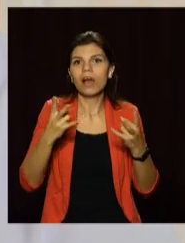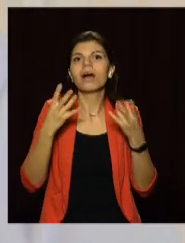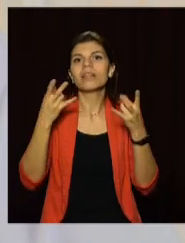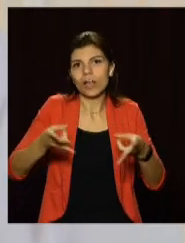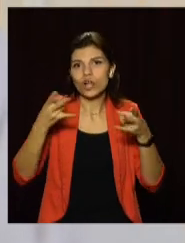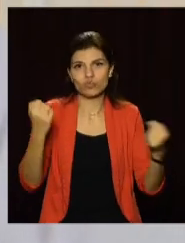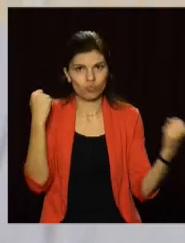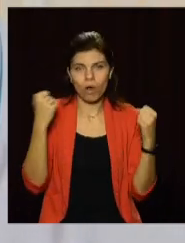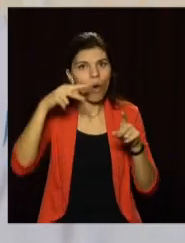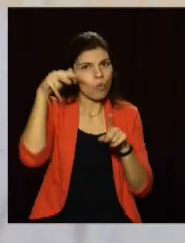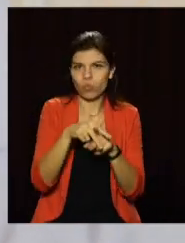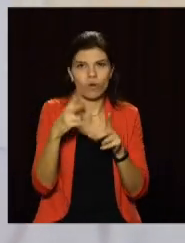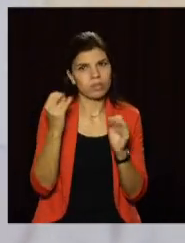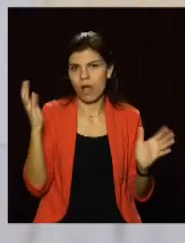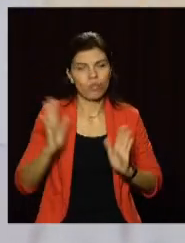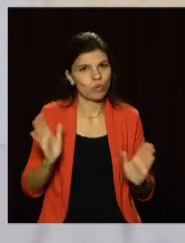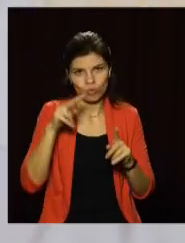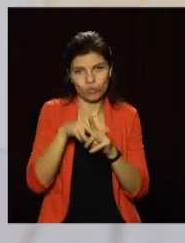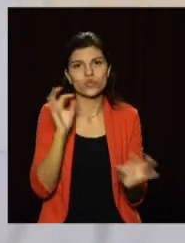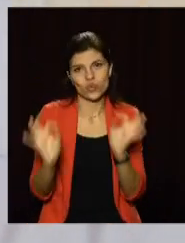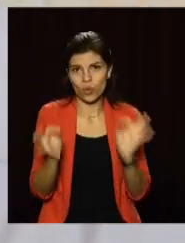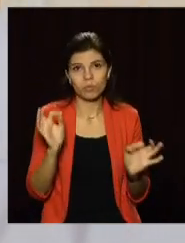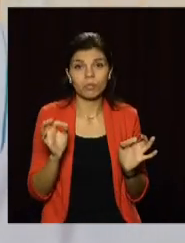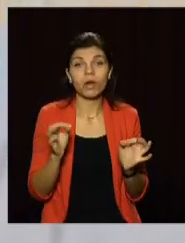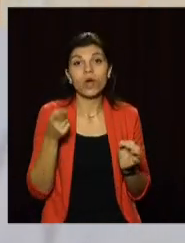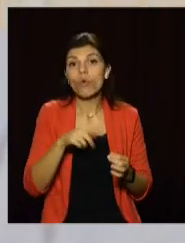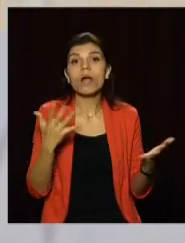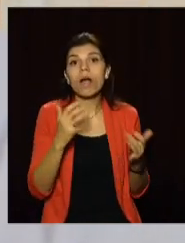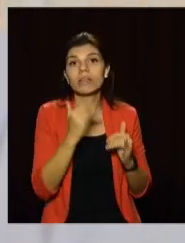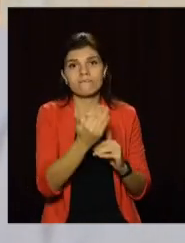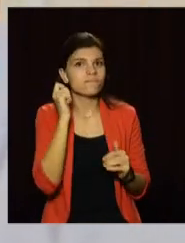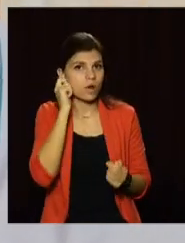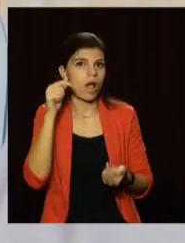упражнений. Нагрузка небольша, але така, яка їм якраз